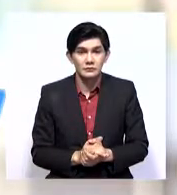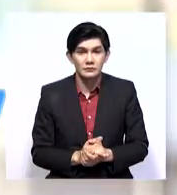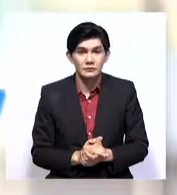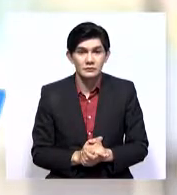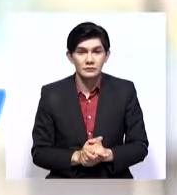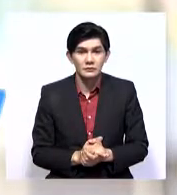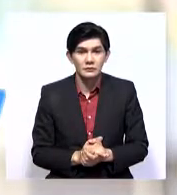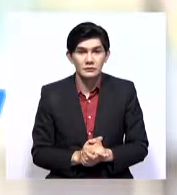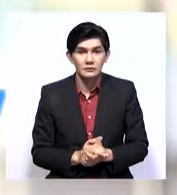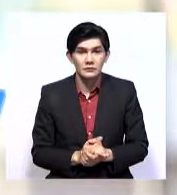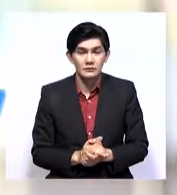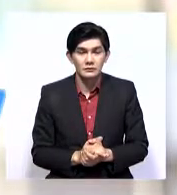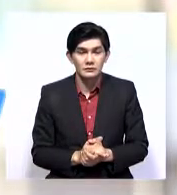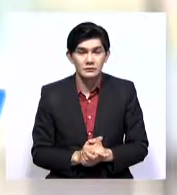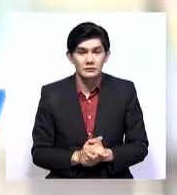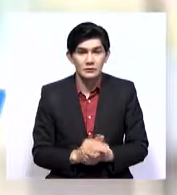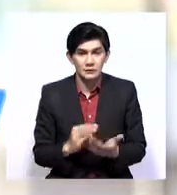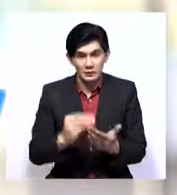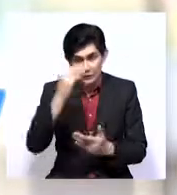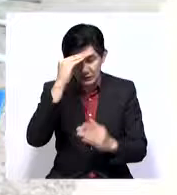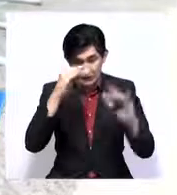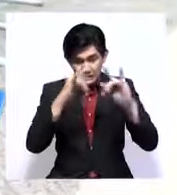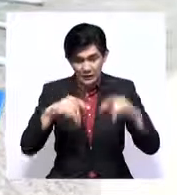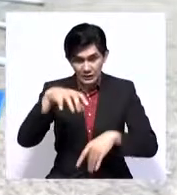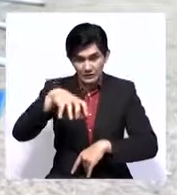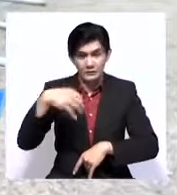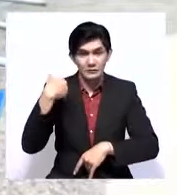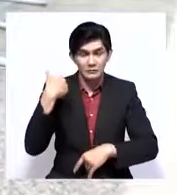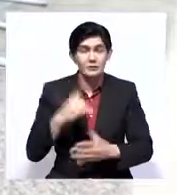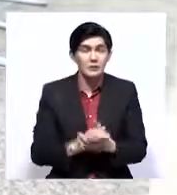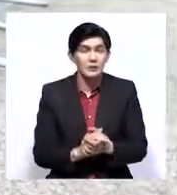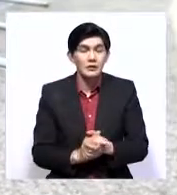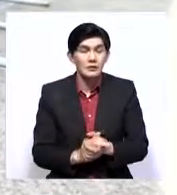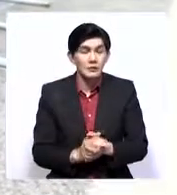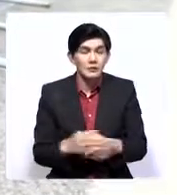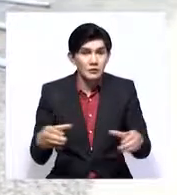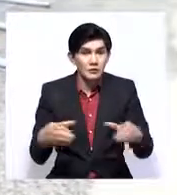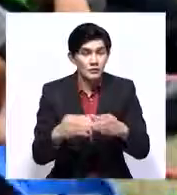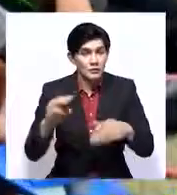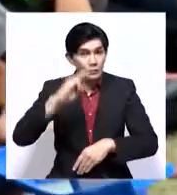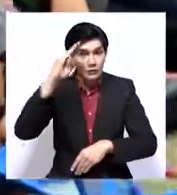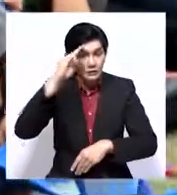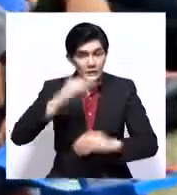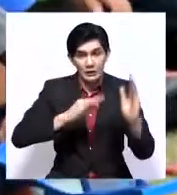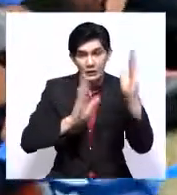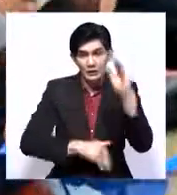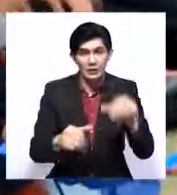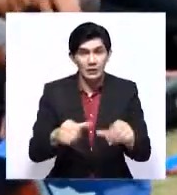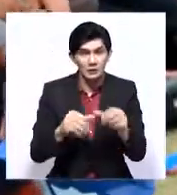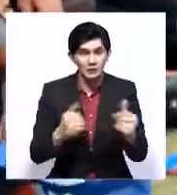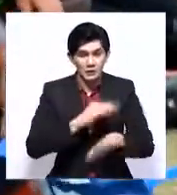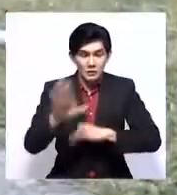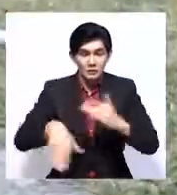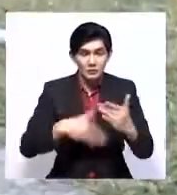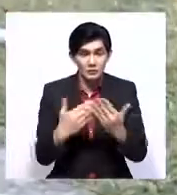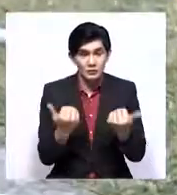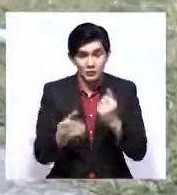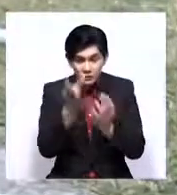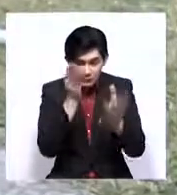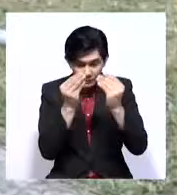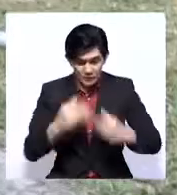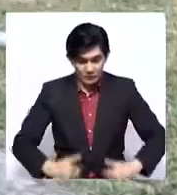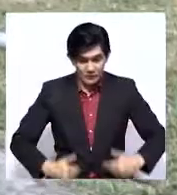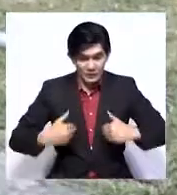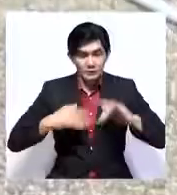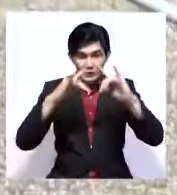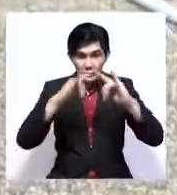I can learn many things from camp. ตลอดการชุมนุมลูกเสือจังหวัดชายแดนภาคใต้ลูกเสือทุกคนจะได้เรียนรู้ชีวิตชา